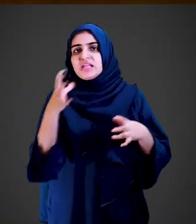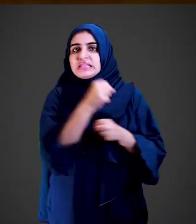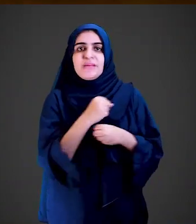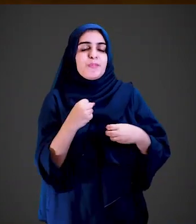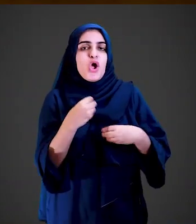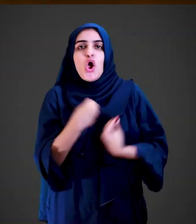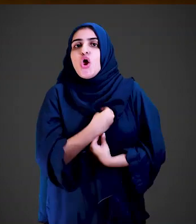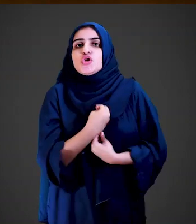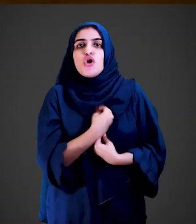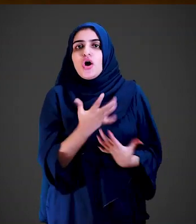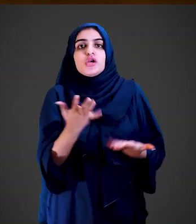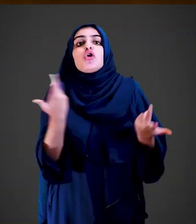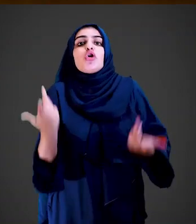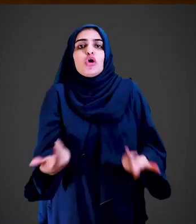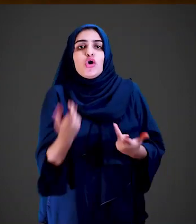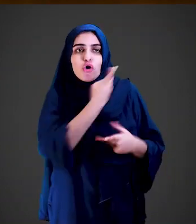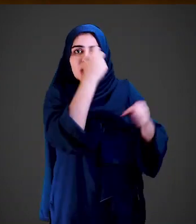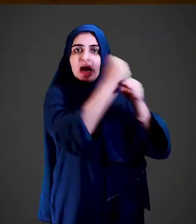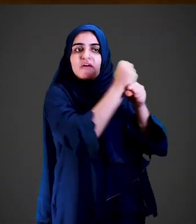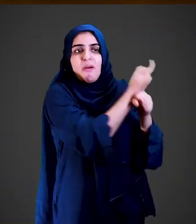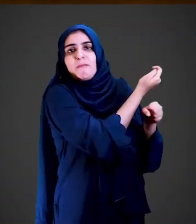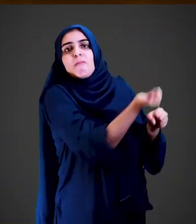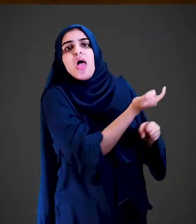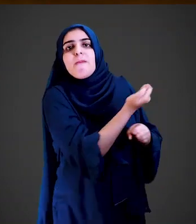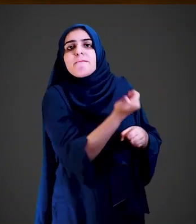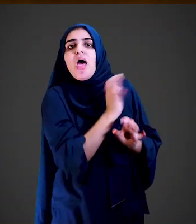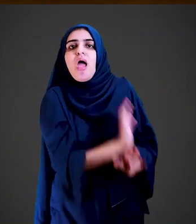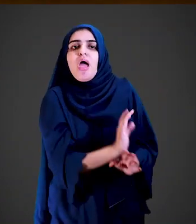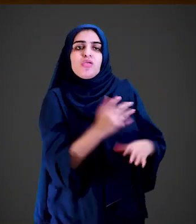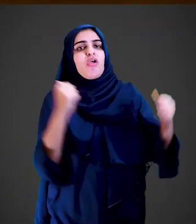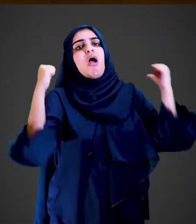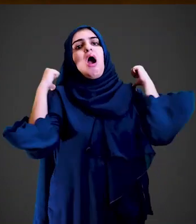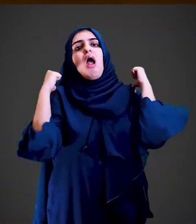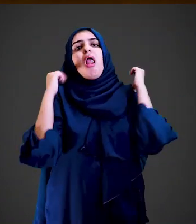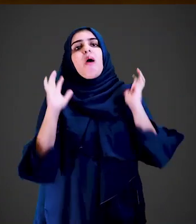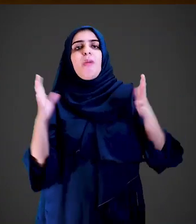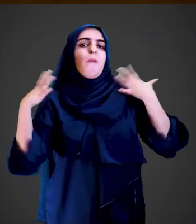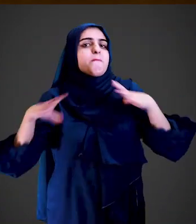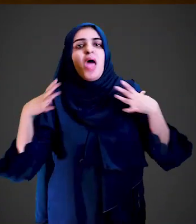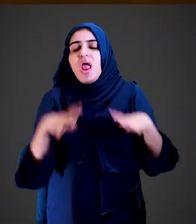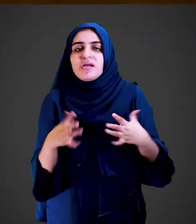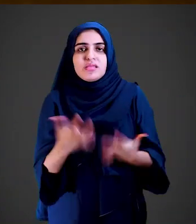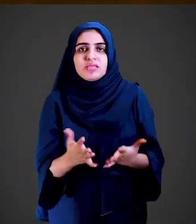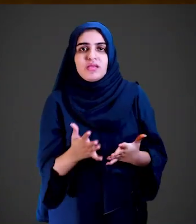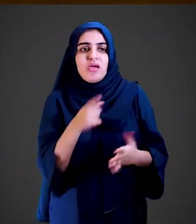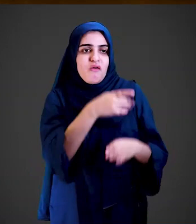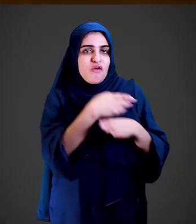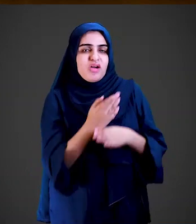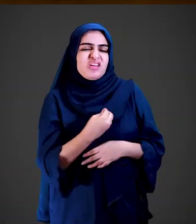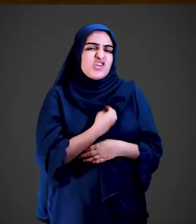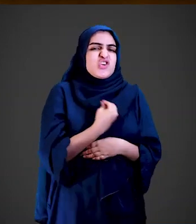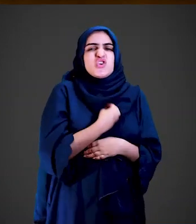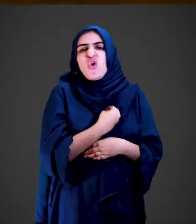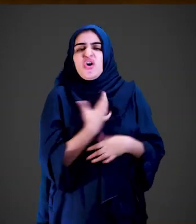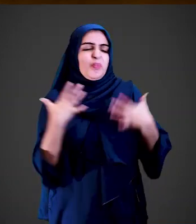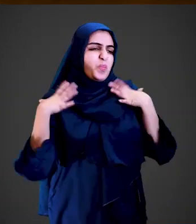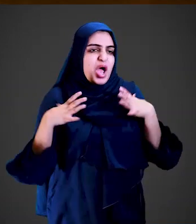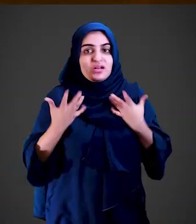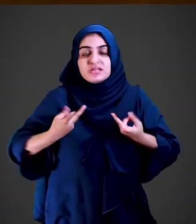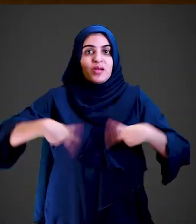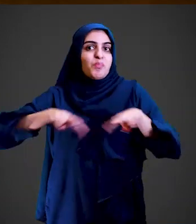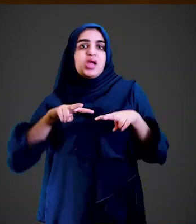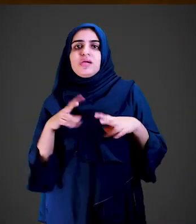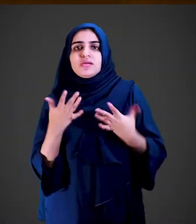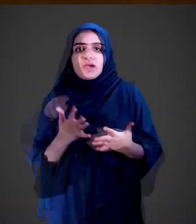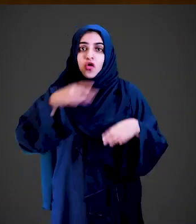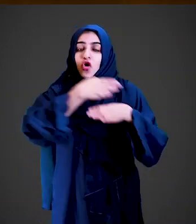جب اسی فیصد انکم آپ کو مل رہی ہے تو آپ کو کیا ضرورت ہے محنت کرنے کی تو صوبے پھر محنت نہیں کرتے صوبے ایفرٹ نہیں کرتے کہ ہم